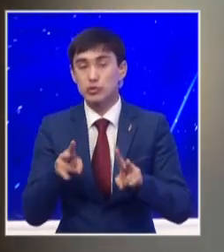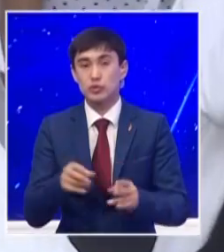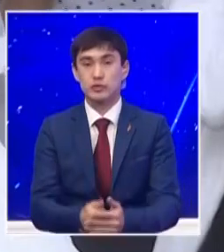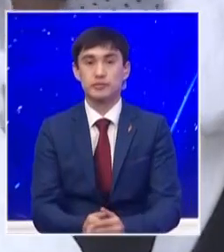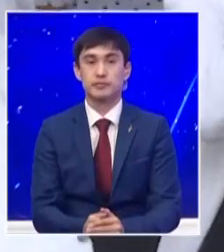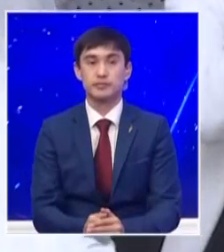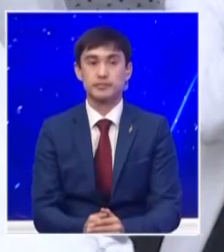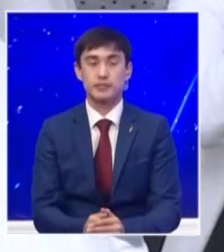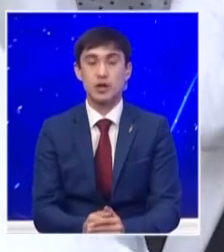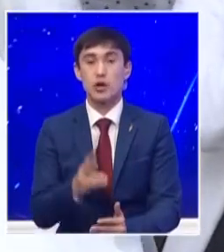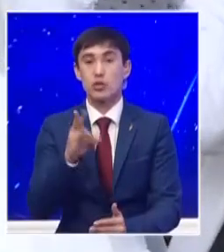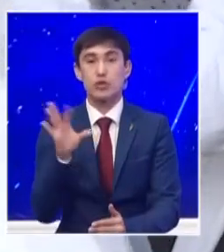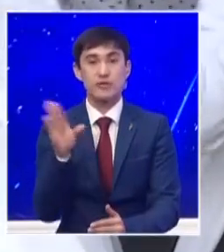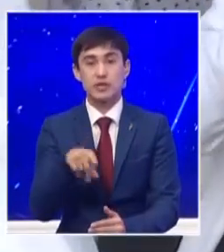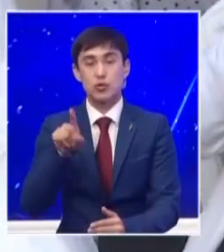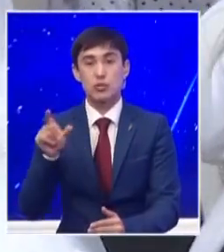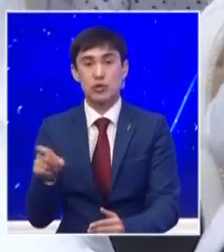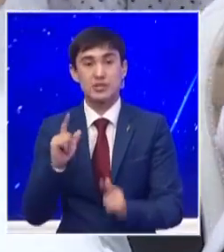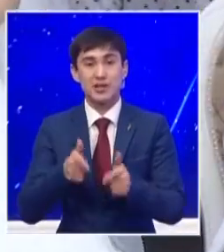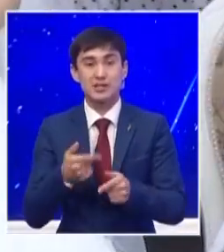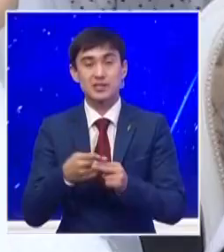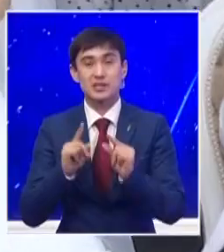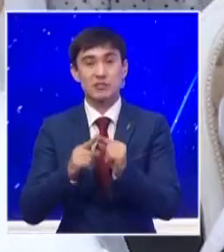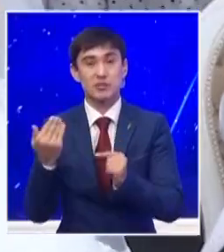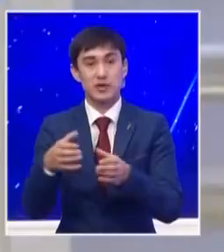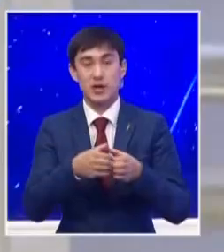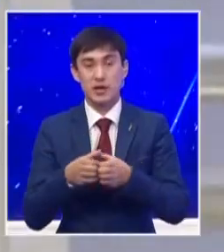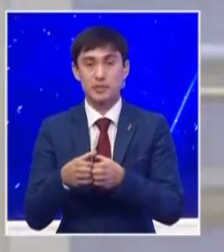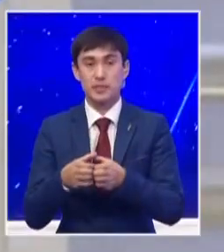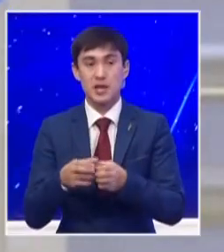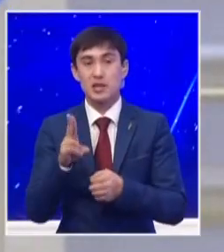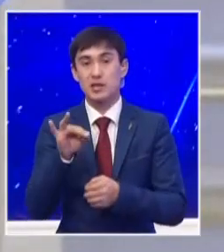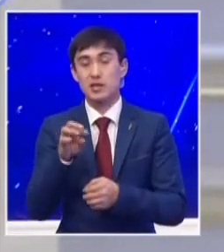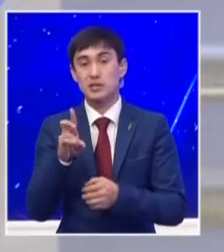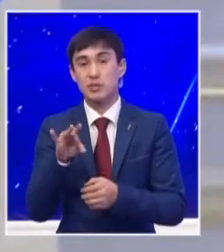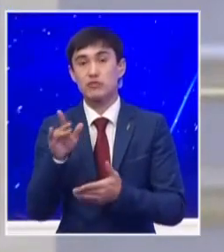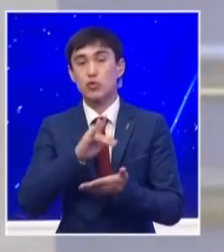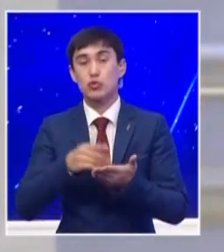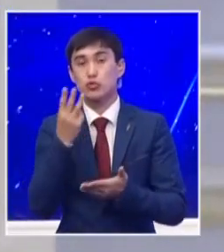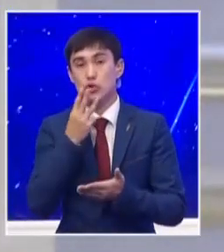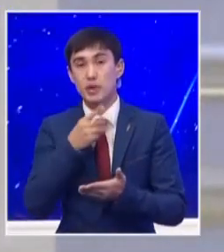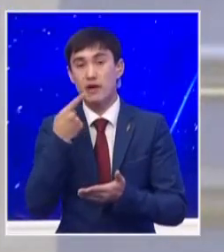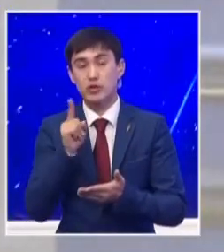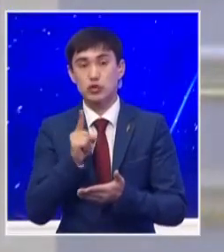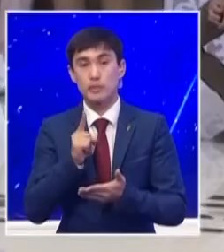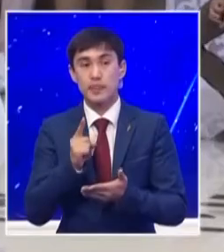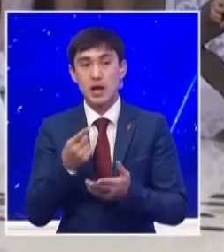стоит Однако не все нумерологи согласны со словами своих коллег Дина ризабекович